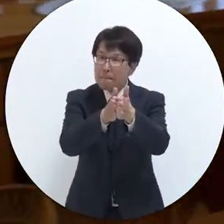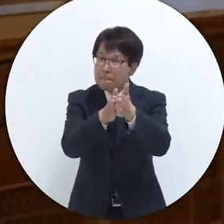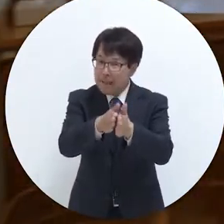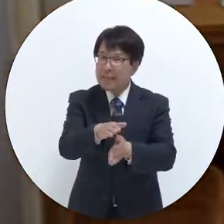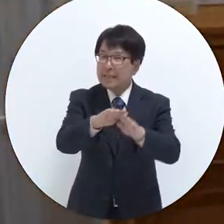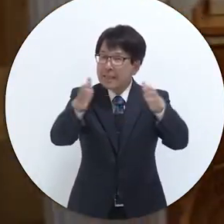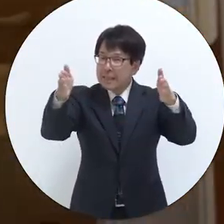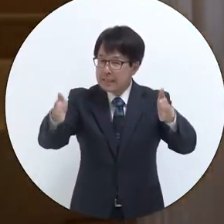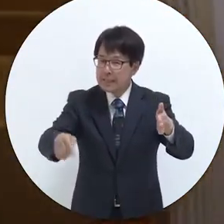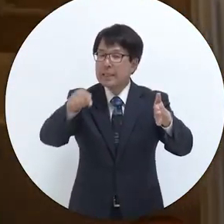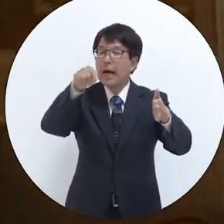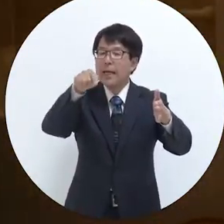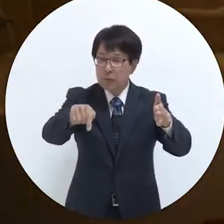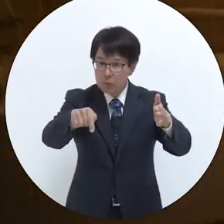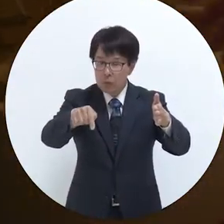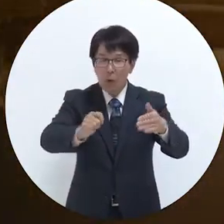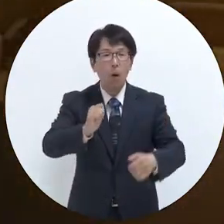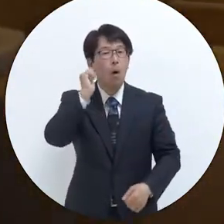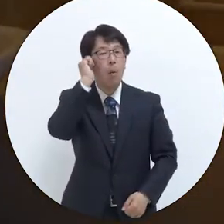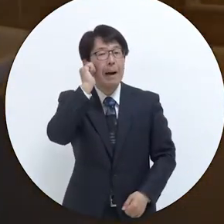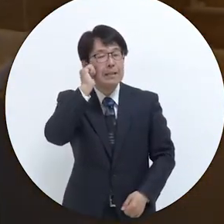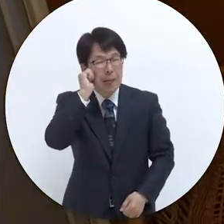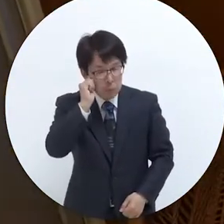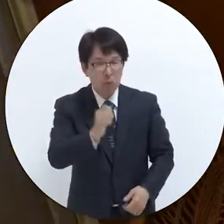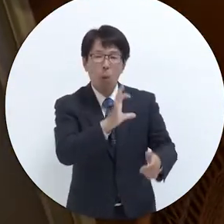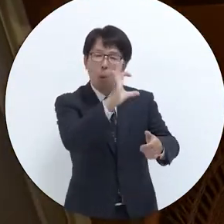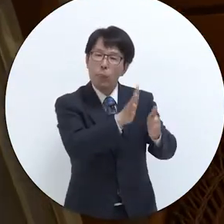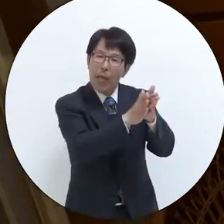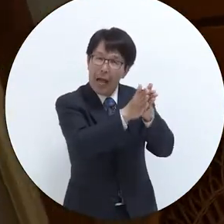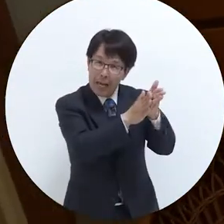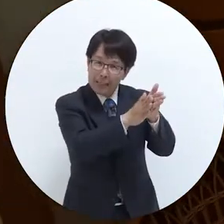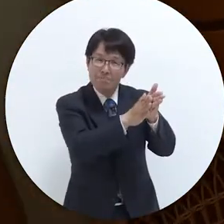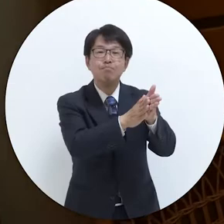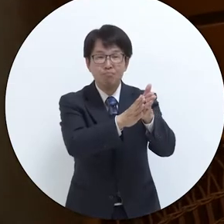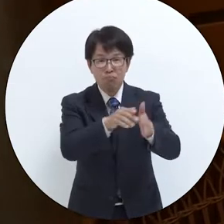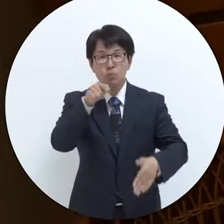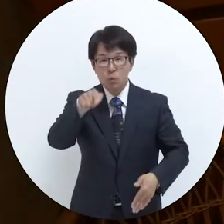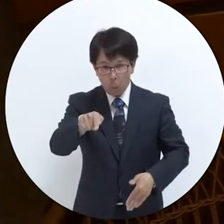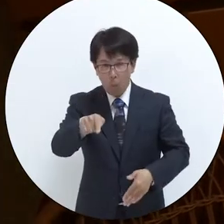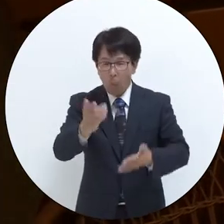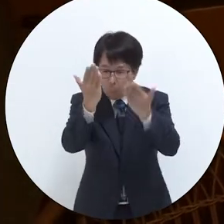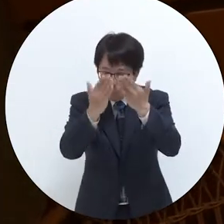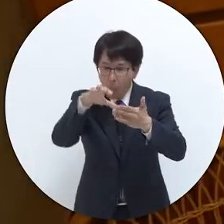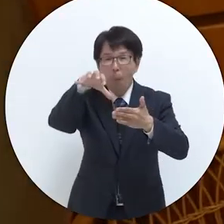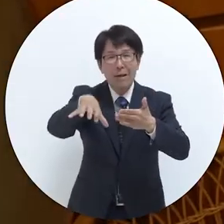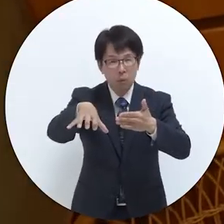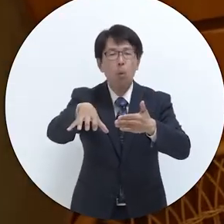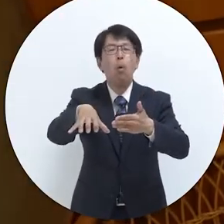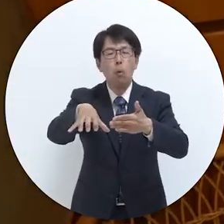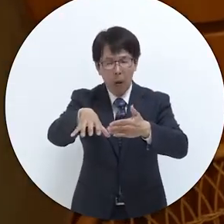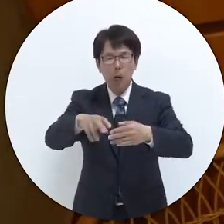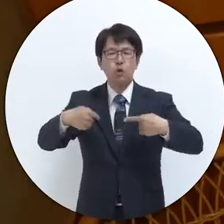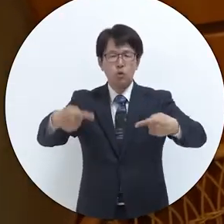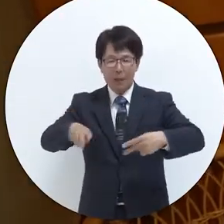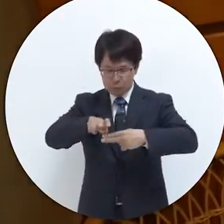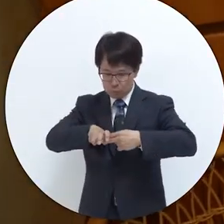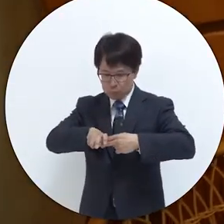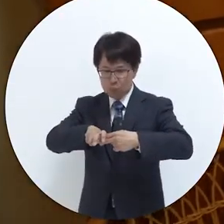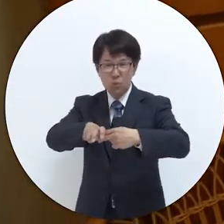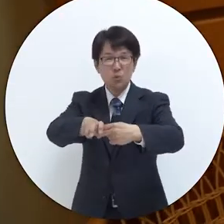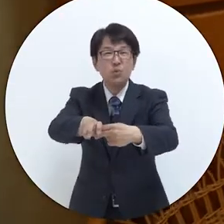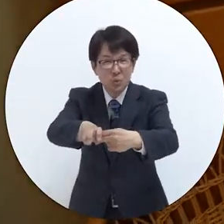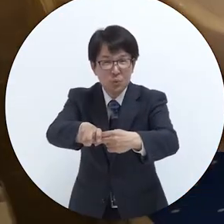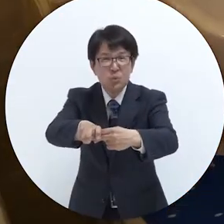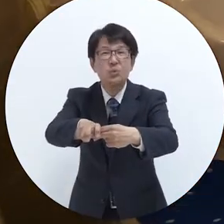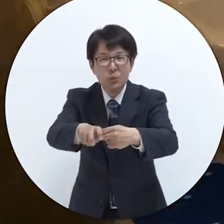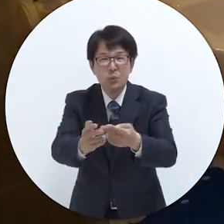とこちらバスタブとお手洗いですね。こう隠し戸になってまして、車椅子のまま顔を洗ったりすることが可能